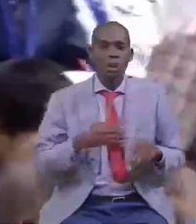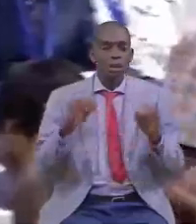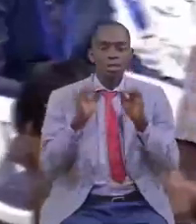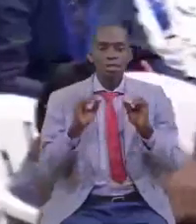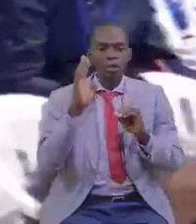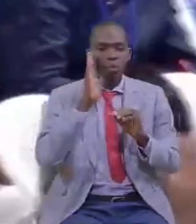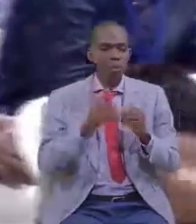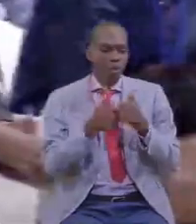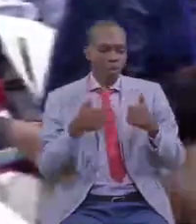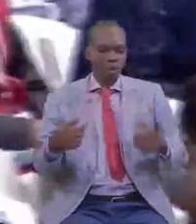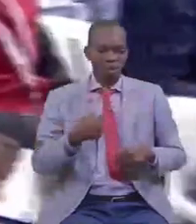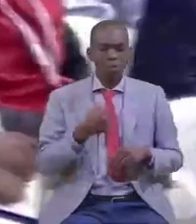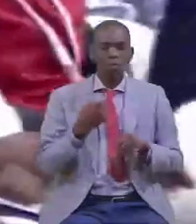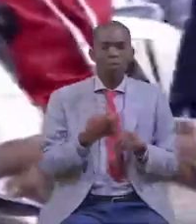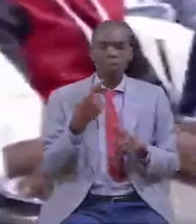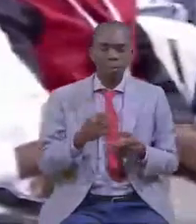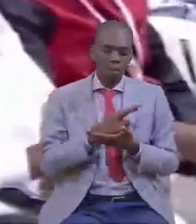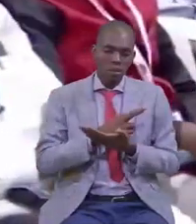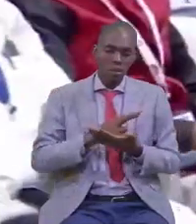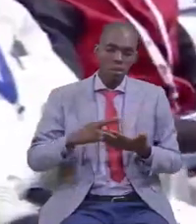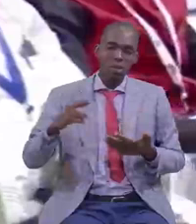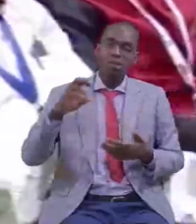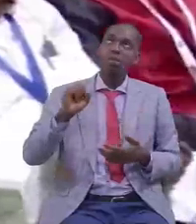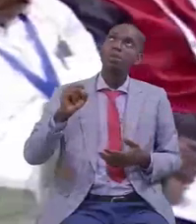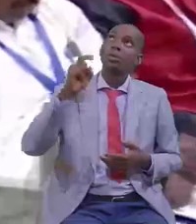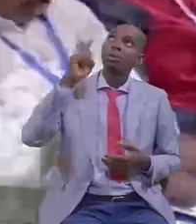Rien ne pourra me séparer du juste.